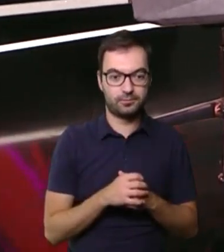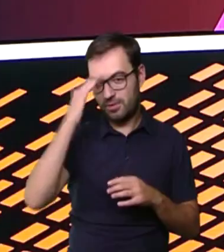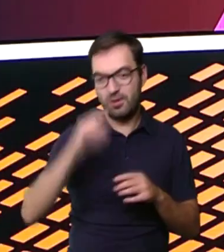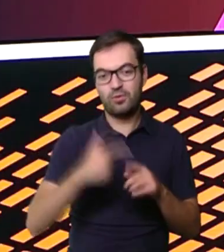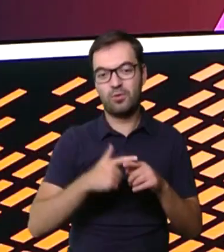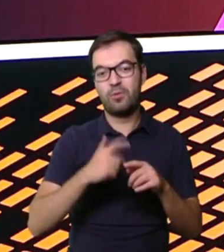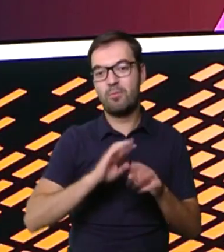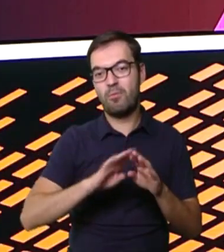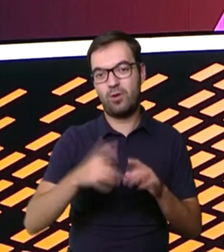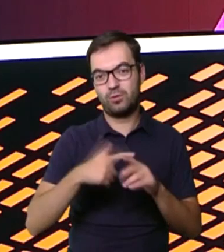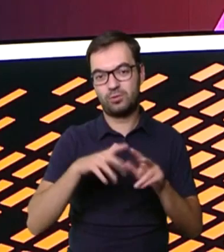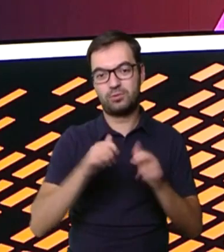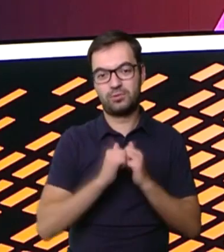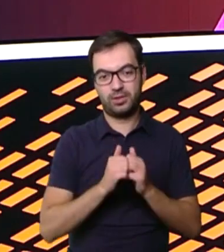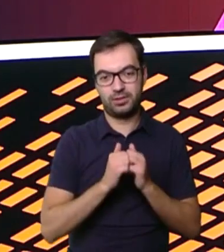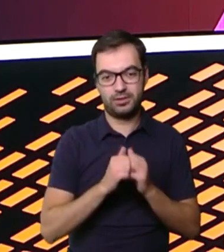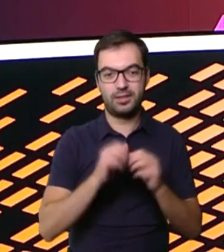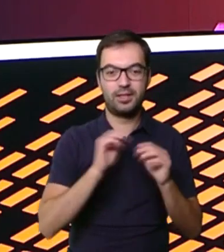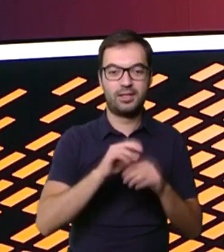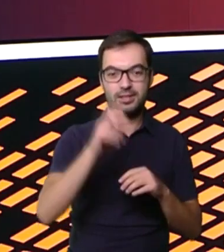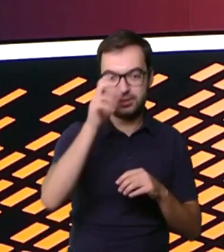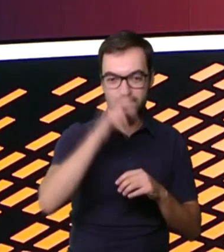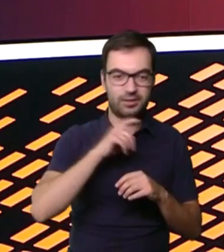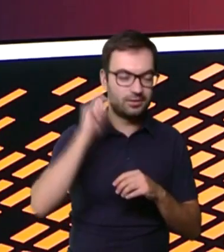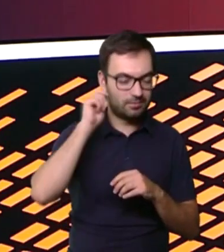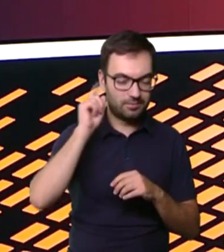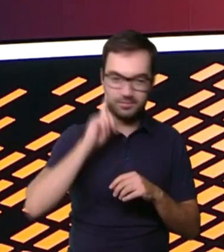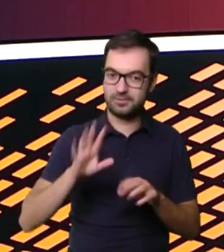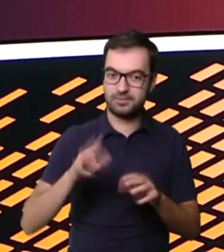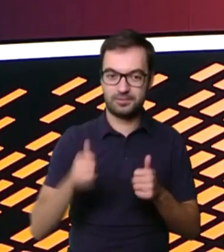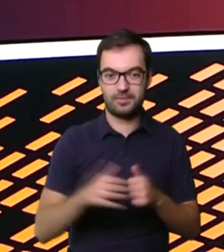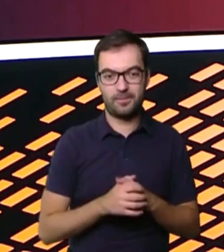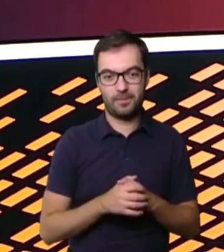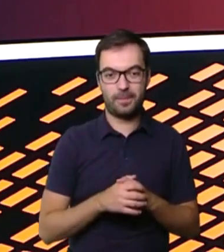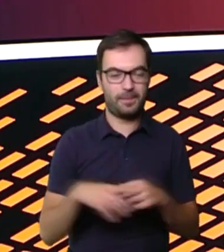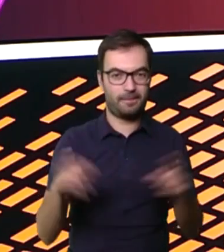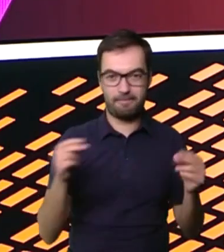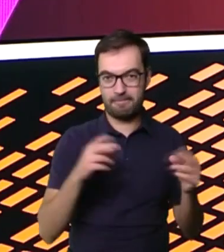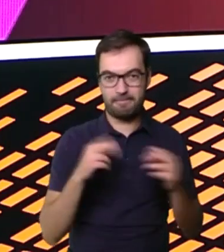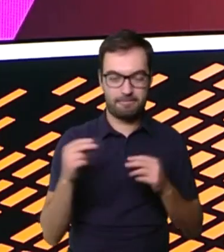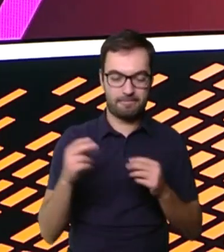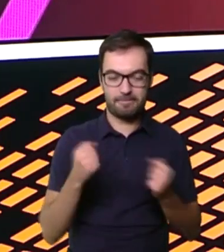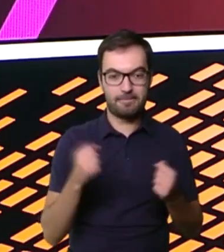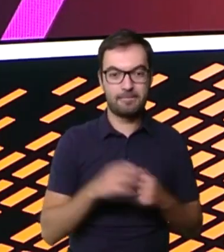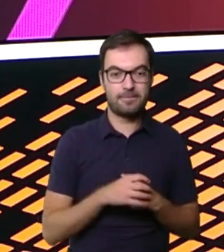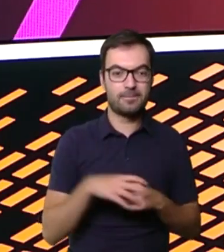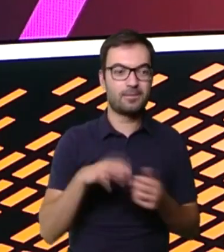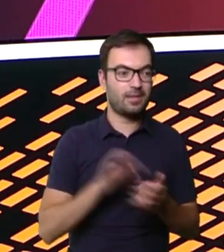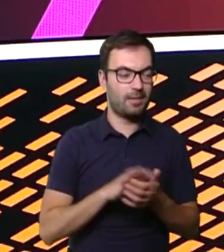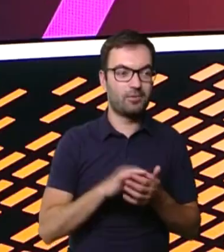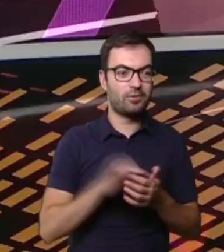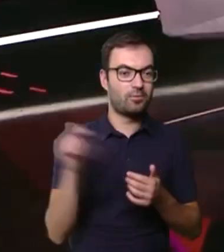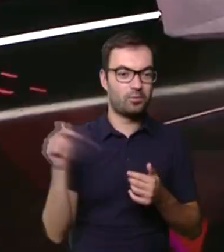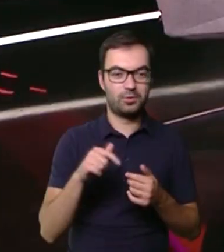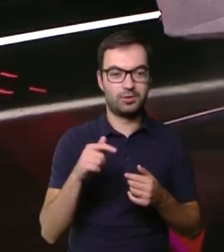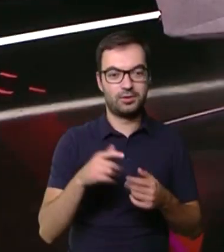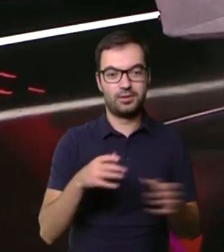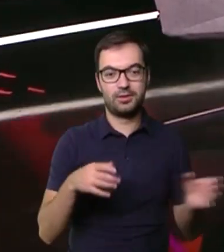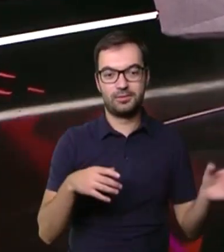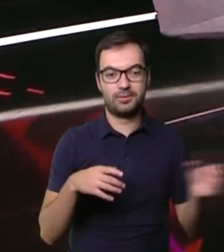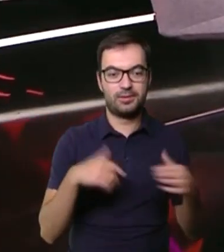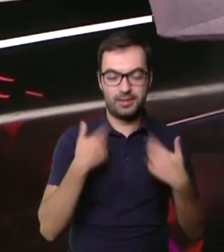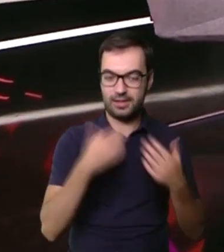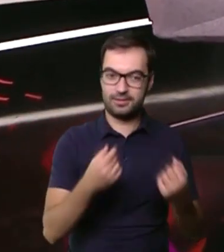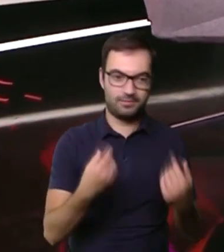o to. Ani trenera siatkarzy, ani trenera siatkarek. Nie ma szans, bo najpierw muszą się odbyć związku. Na pewno trzeba wystawić fantastyczną